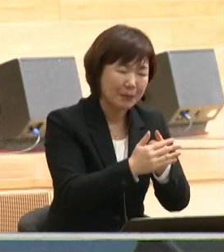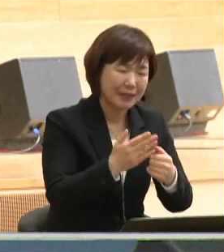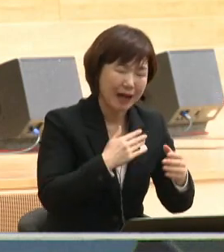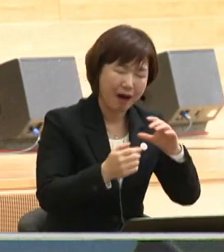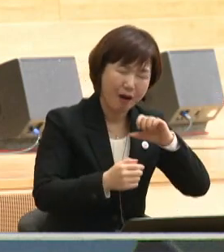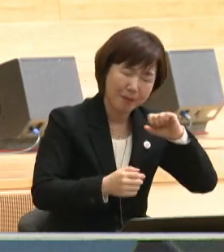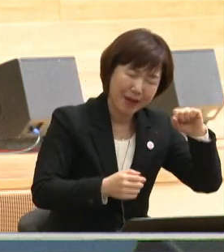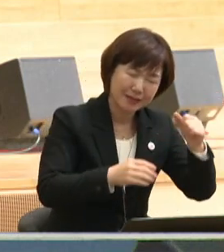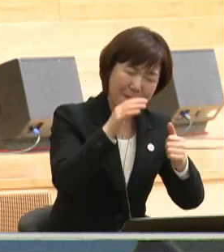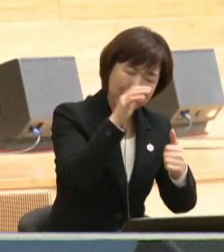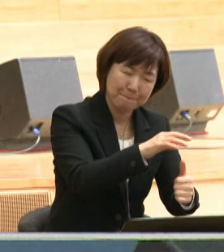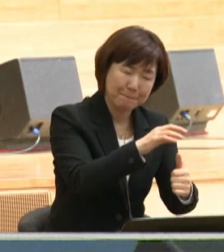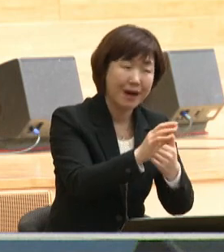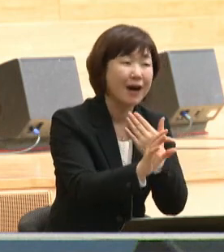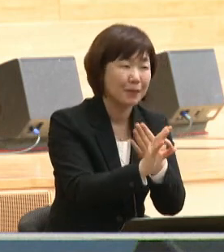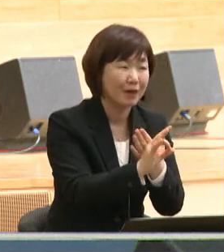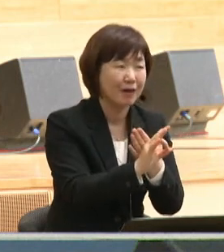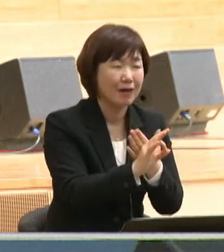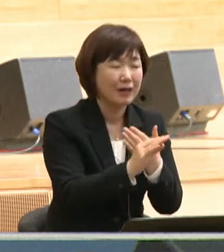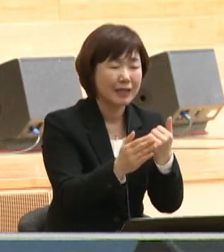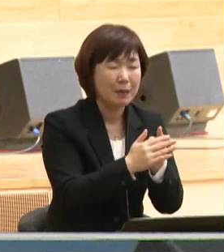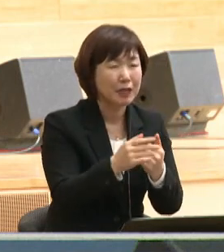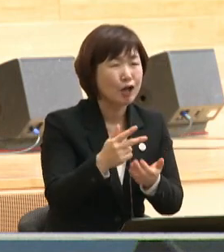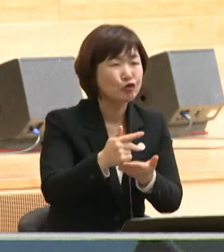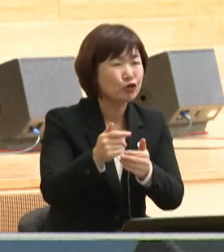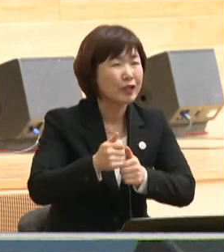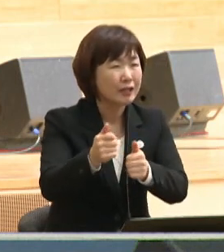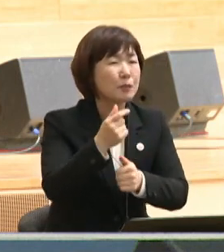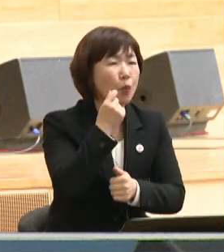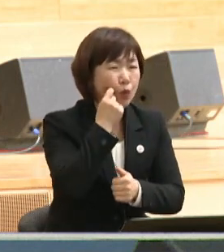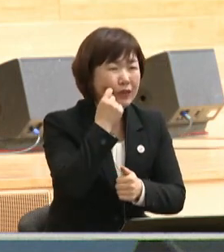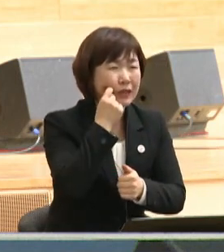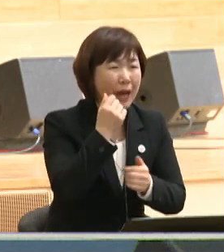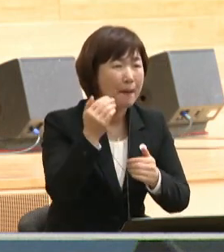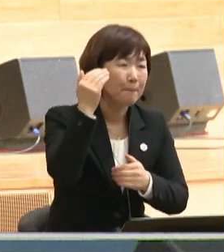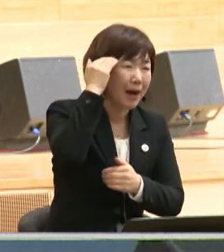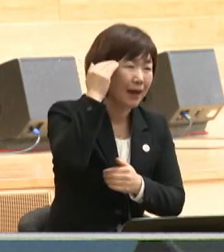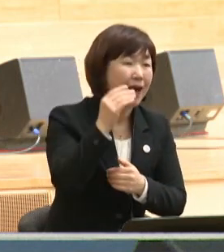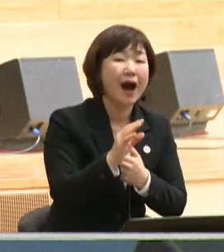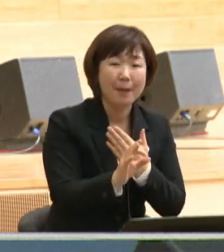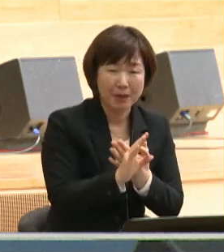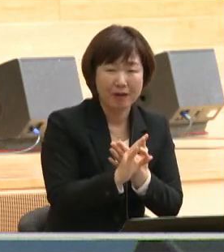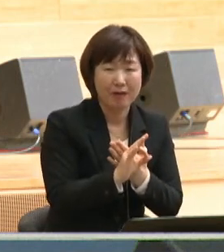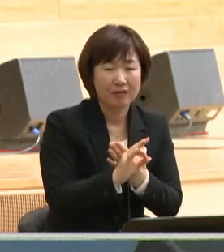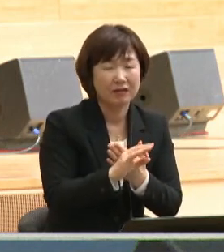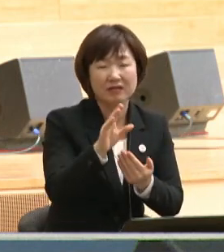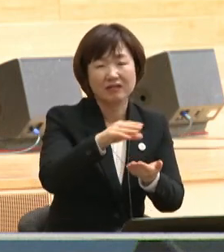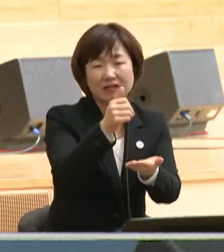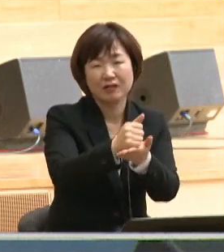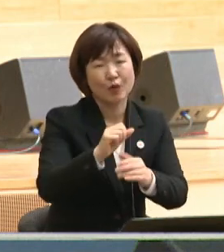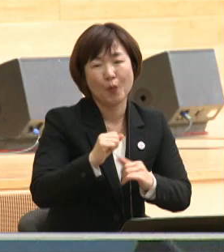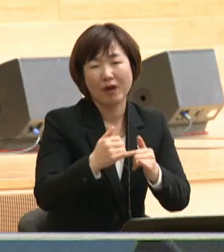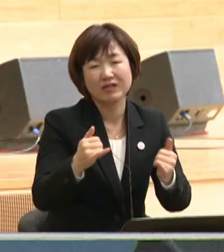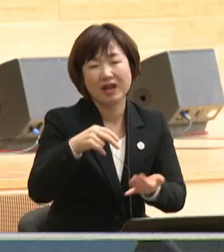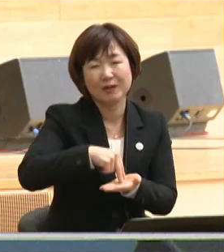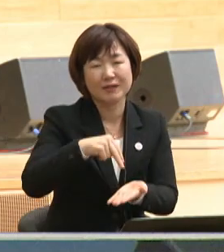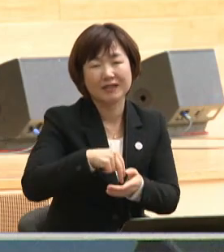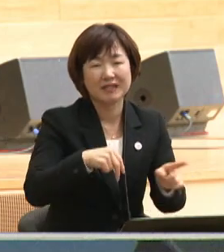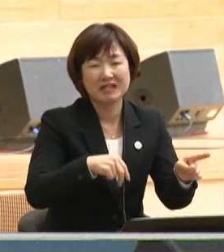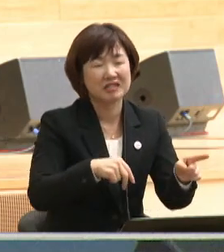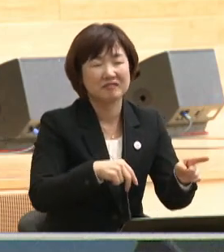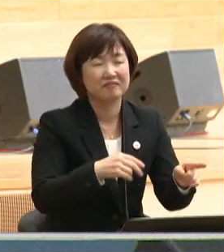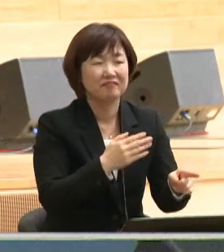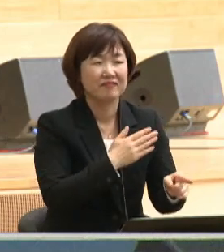만든다면 그래서 주를 따라가지 못하도록 만든다면 그것은 그리스도의 병사에게는 멀리해야 할